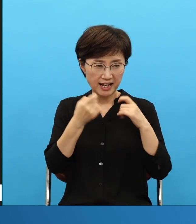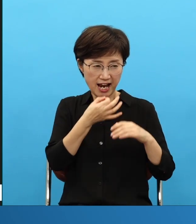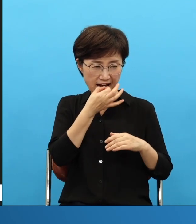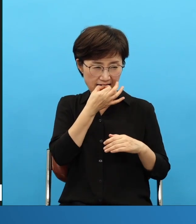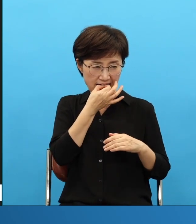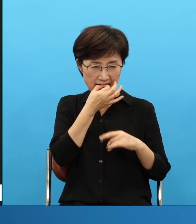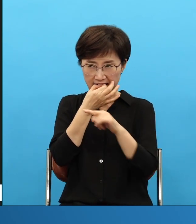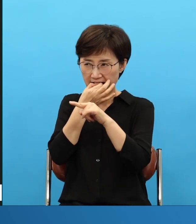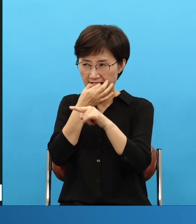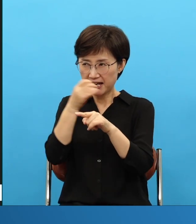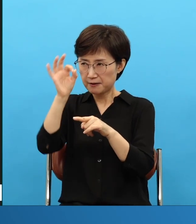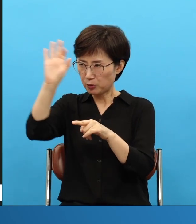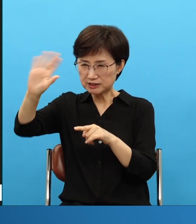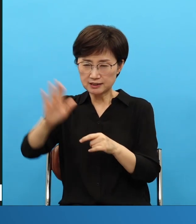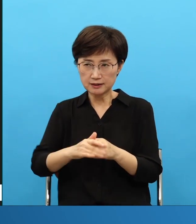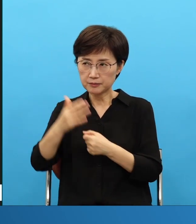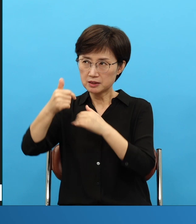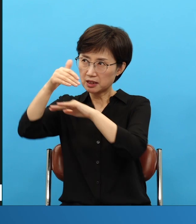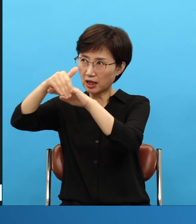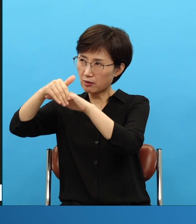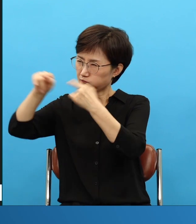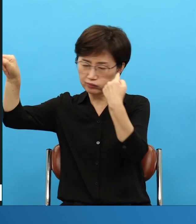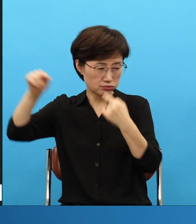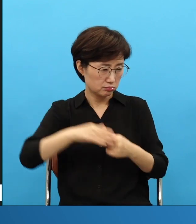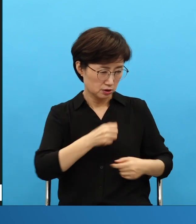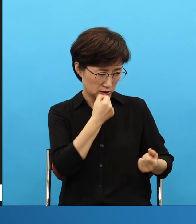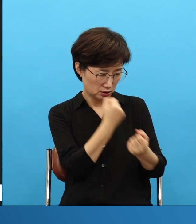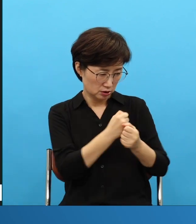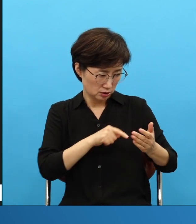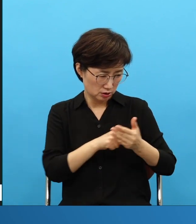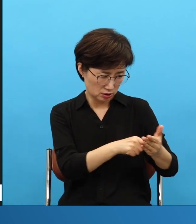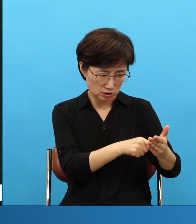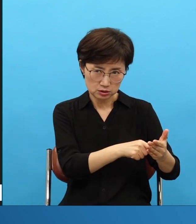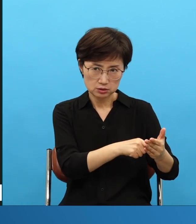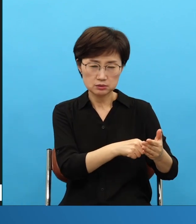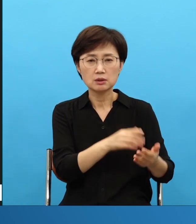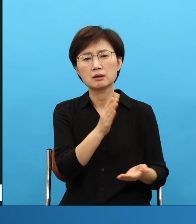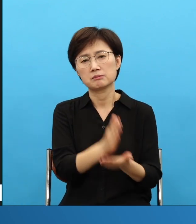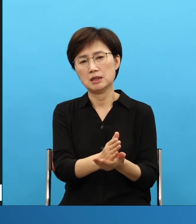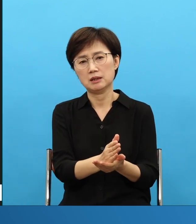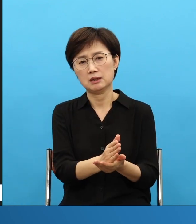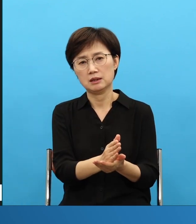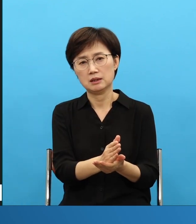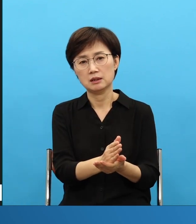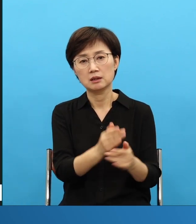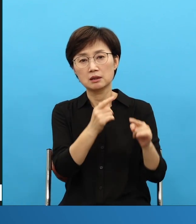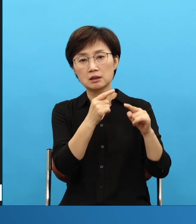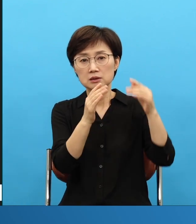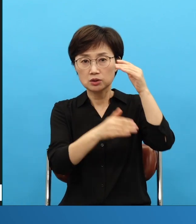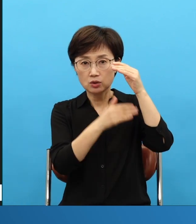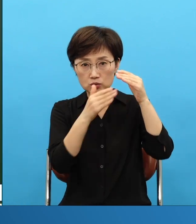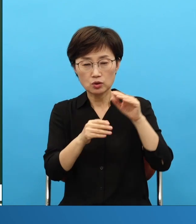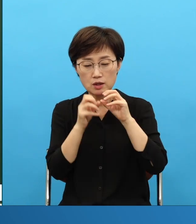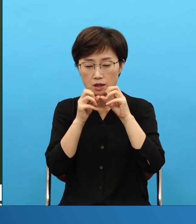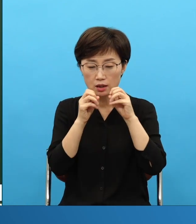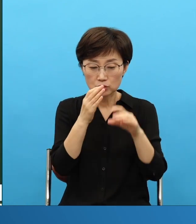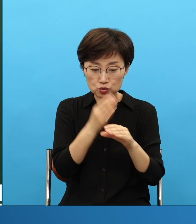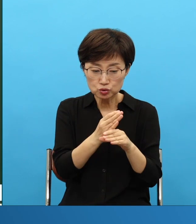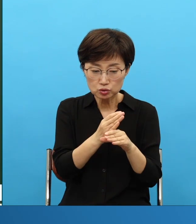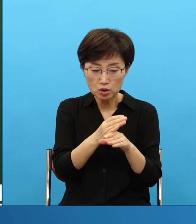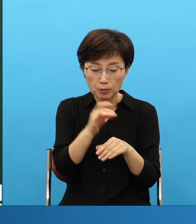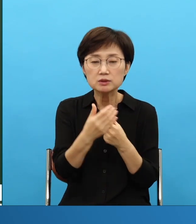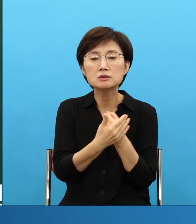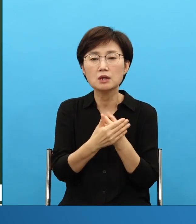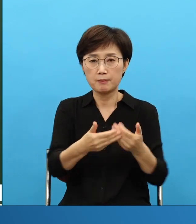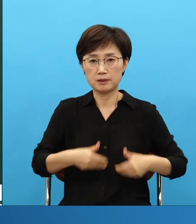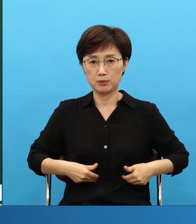합니다. 하나님 계획 아닌데 가잖아요. 그러면 안 되죠. 교인들이 전도하다가 은혜부터 먼저 받아요. 여기서